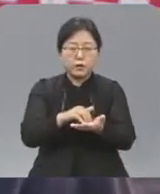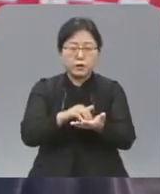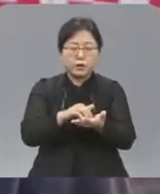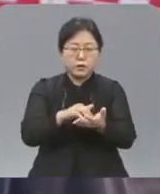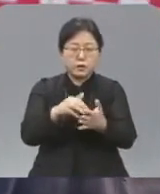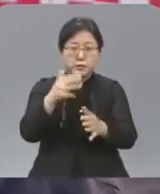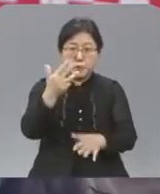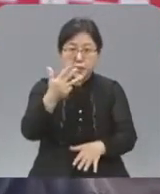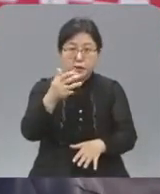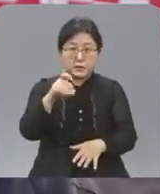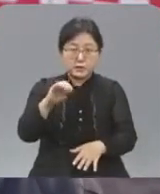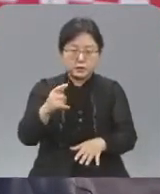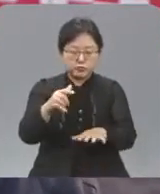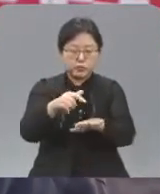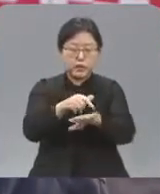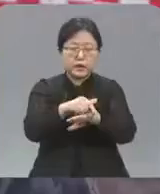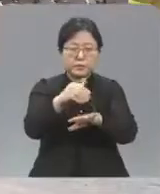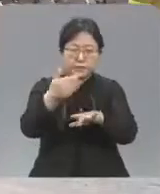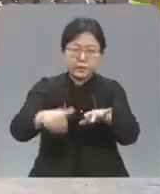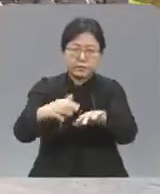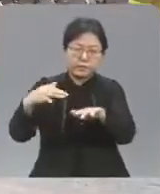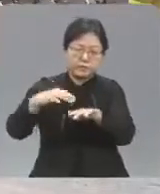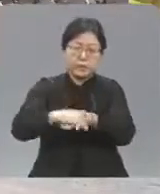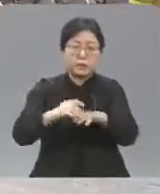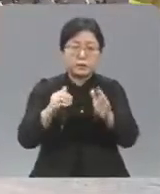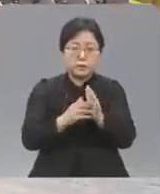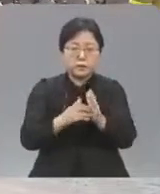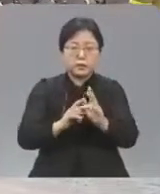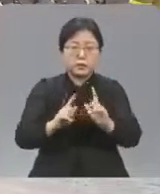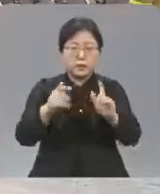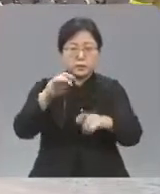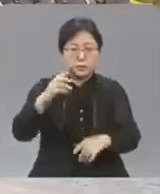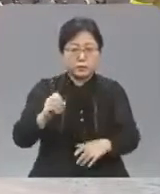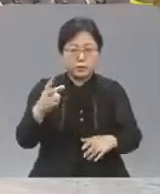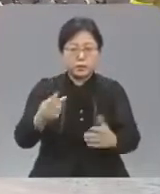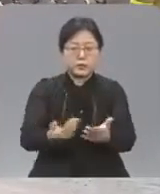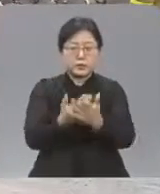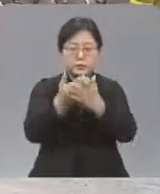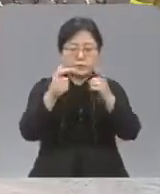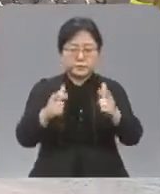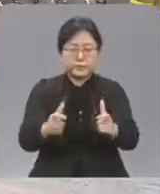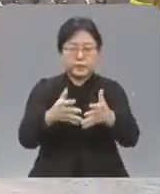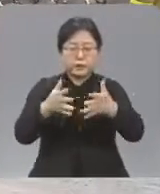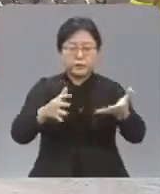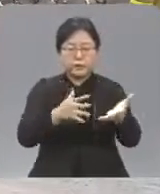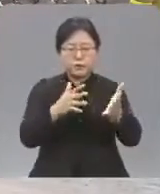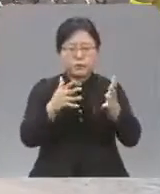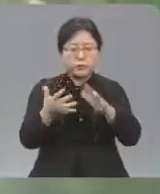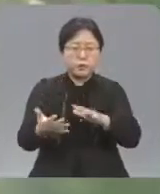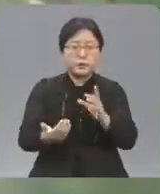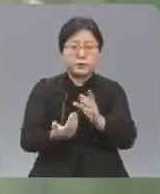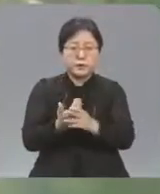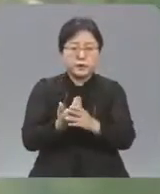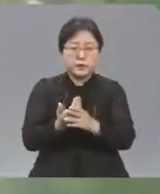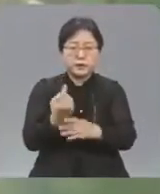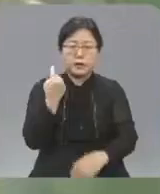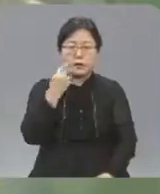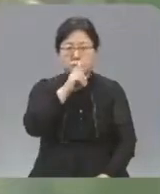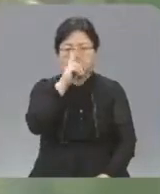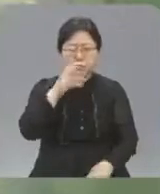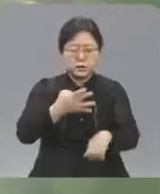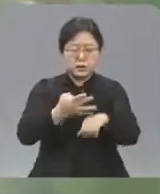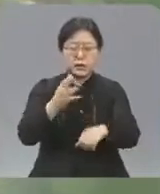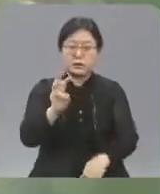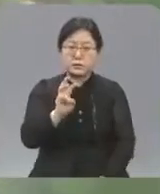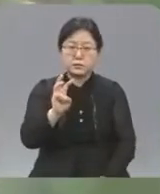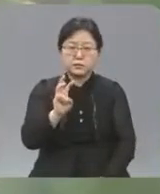차선만 남겨놓고 여기까지 밀려온 상태였습니다. 광주 동구 학동 재개발 구역에서 건물 붕괴 사고가 난건 어제 오후